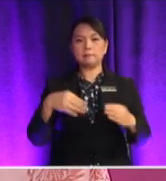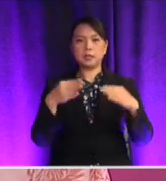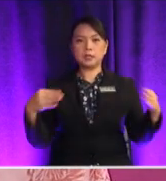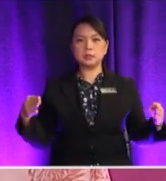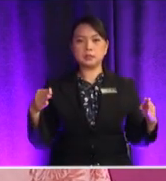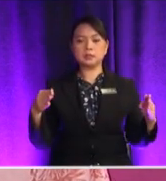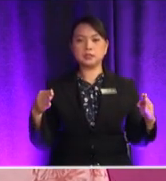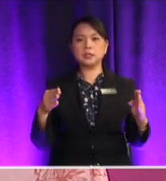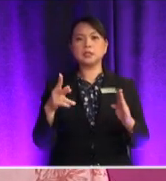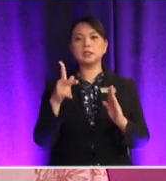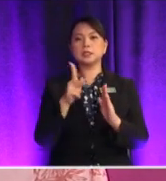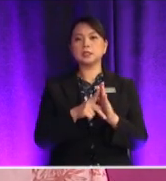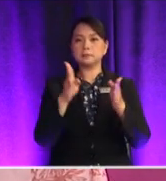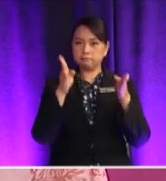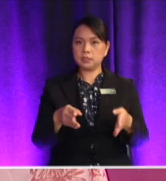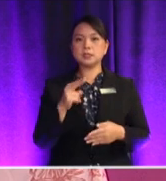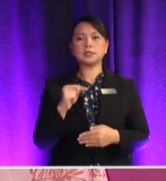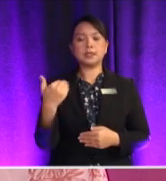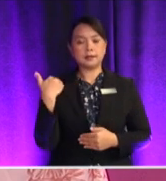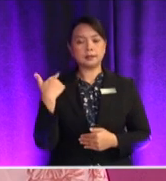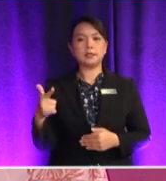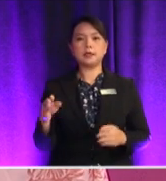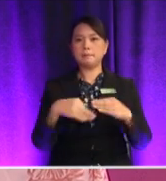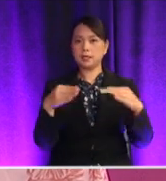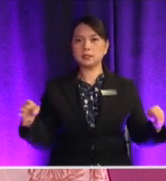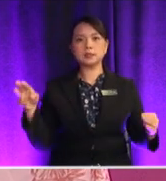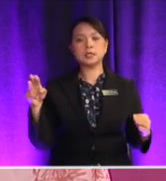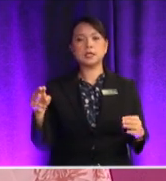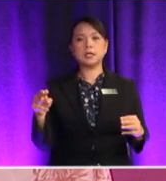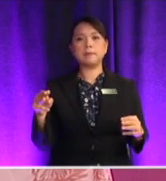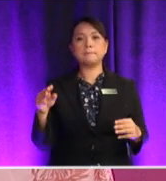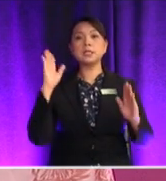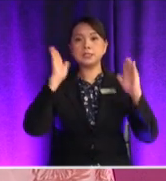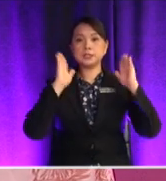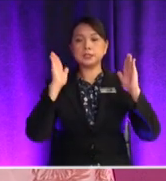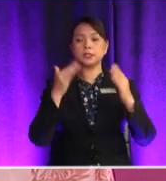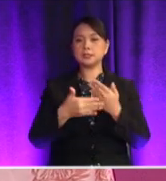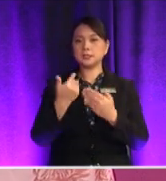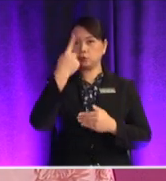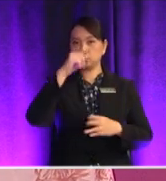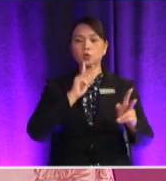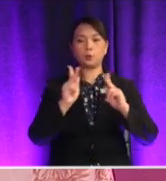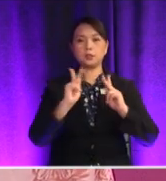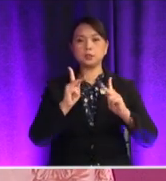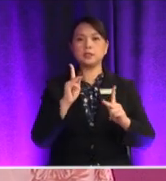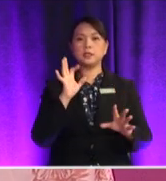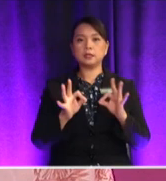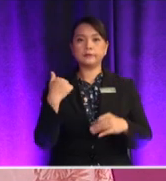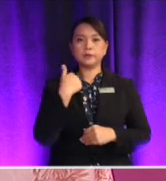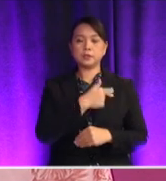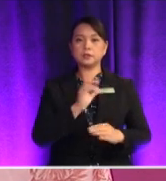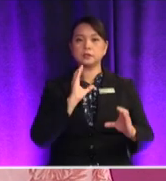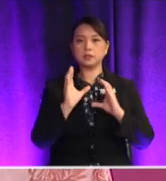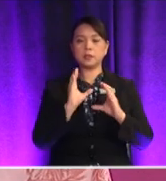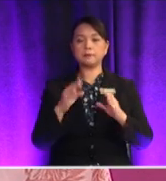bahasa Malaysia yang perlu wajib mereka tuturi untuk memudahkan komunikasi. Okey. Kalau kita kata bahasa Malaysia ini